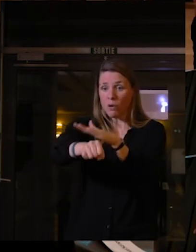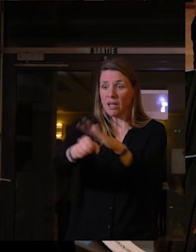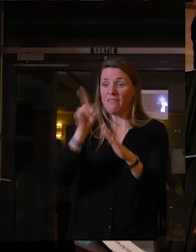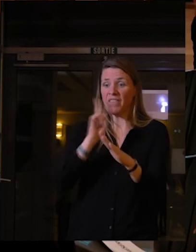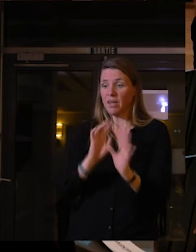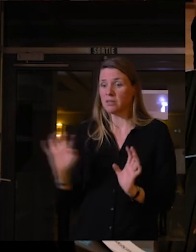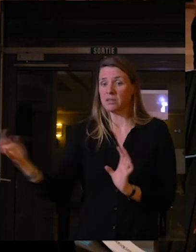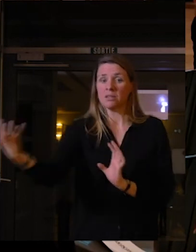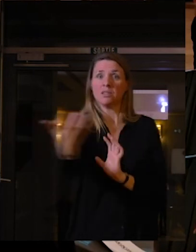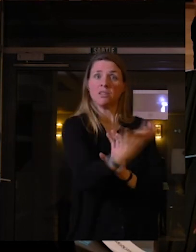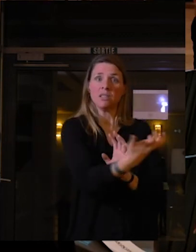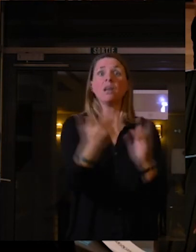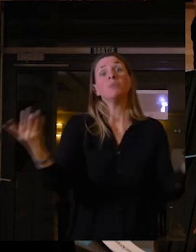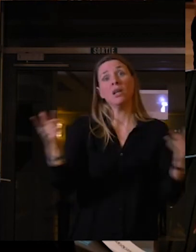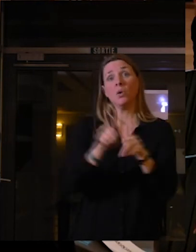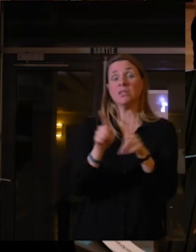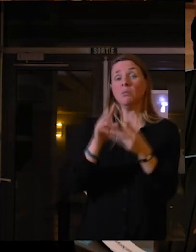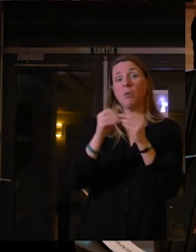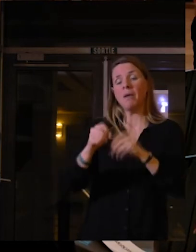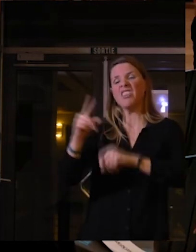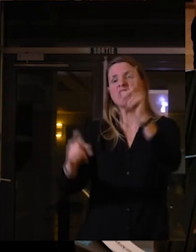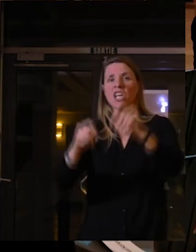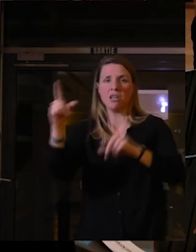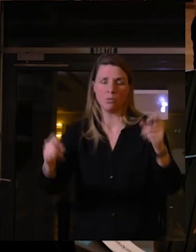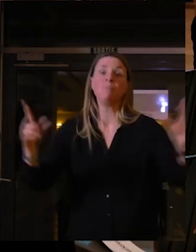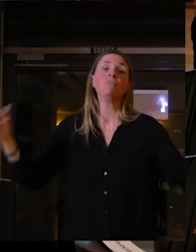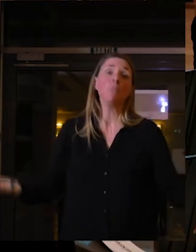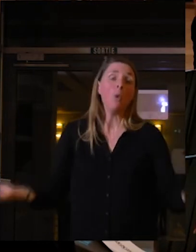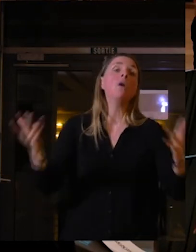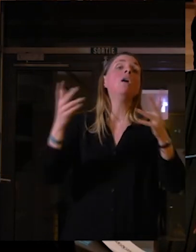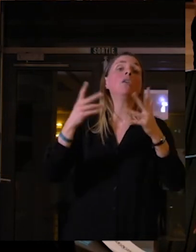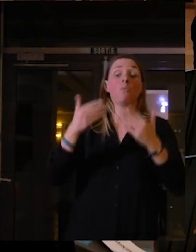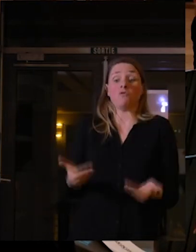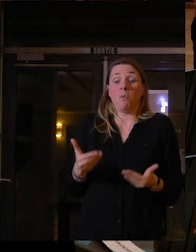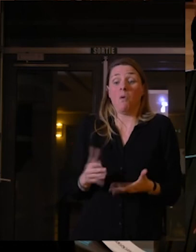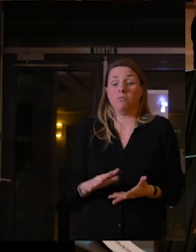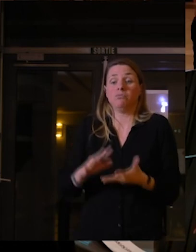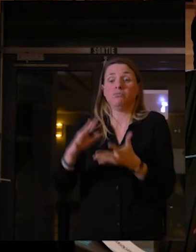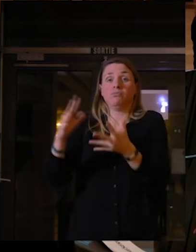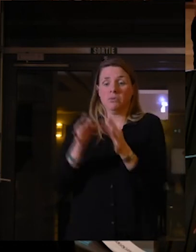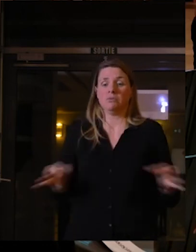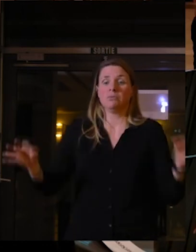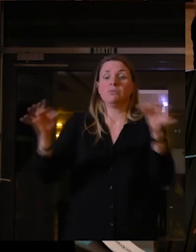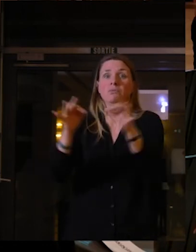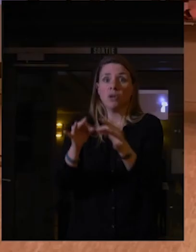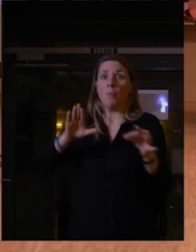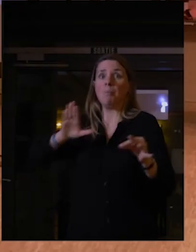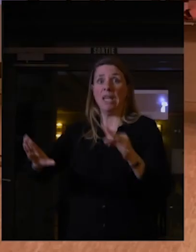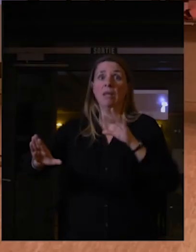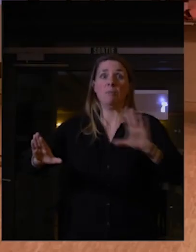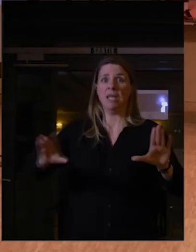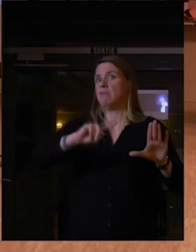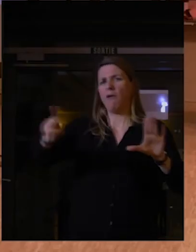on va, en plus du programme de végétalisation, on est en train de développer les cours d'école non genrés avec des